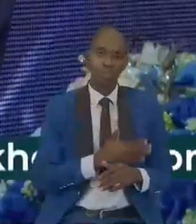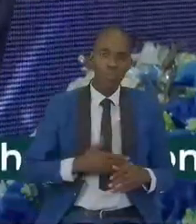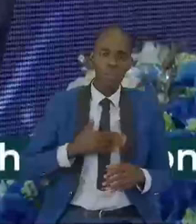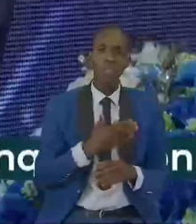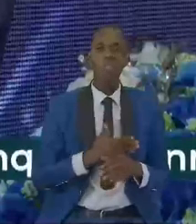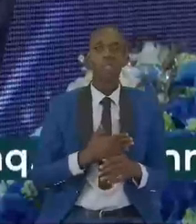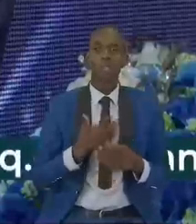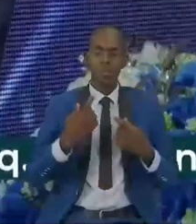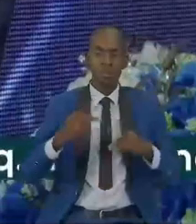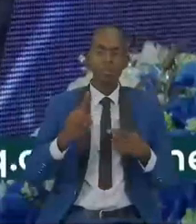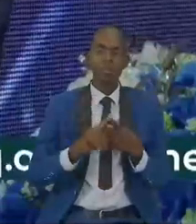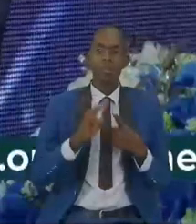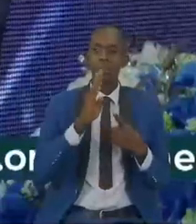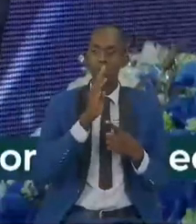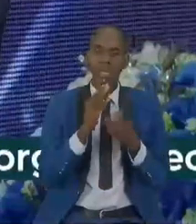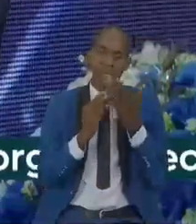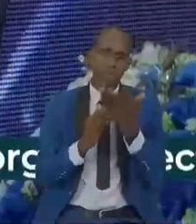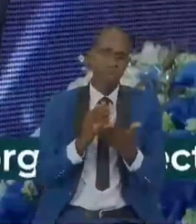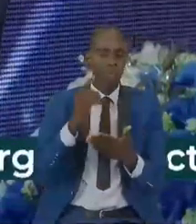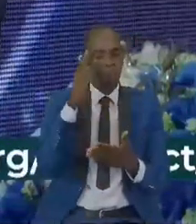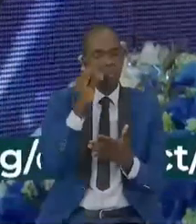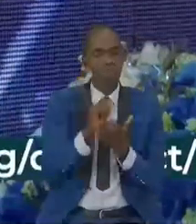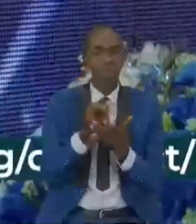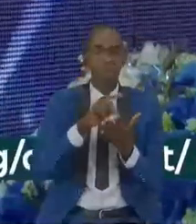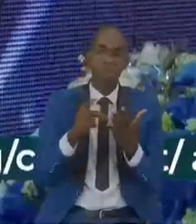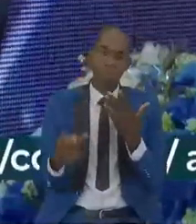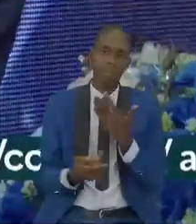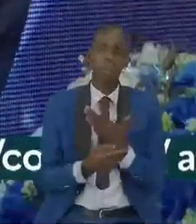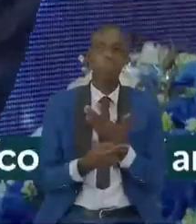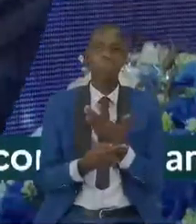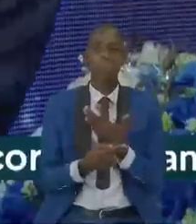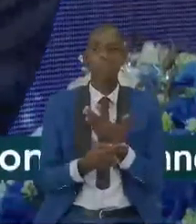Donc, fais tout possible d'être au programme là.